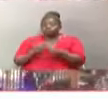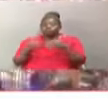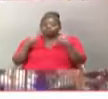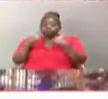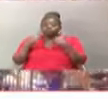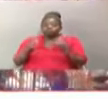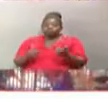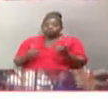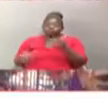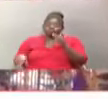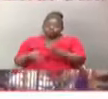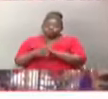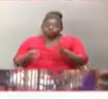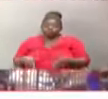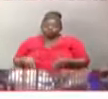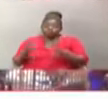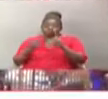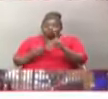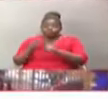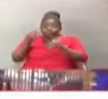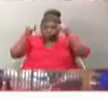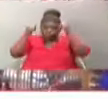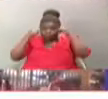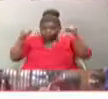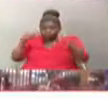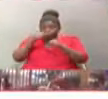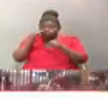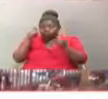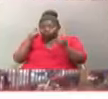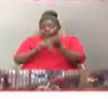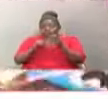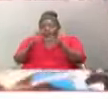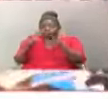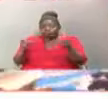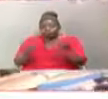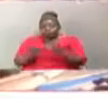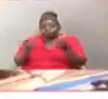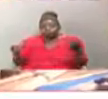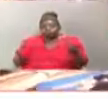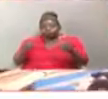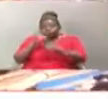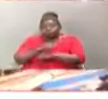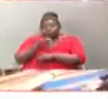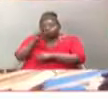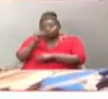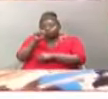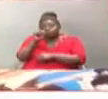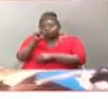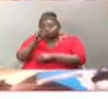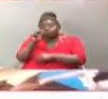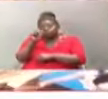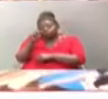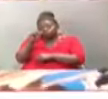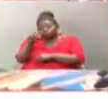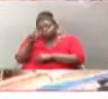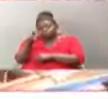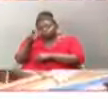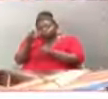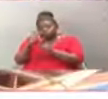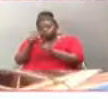ng'abatembeeyi baagobwa ku nguudo z'omu kibuga Kampala Pulezident Museveni abafunira ekifo awali essomero lya Nabagereka Primary School mu Kisenyi